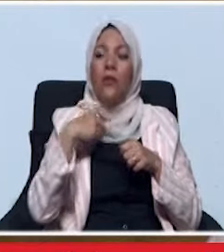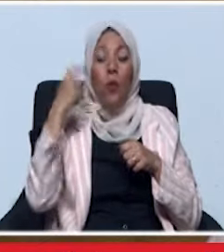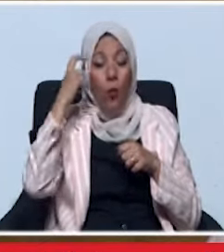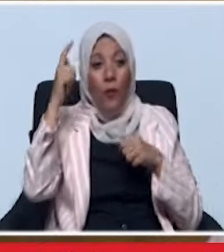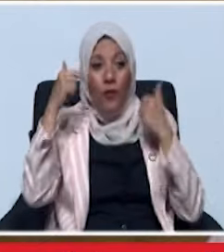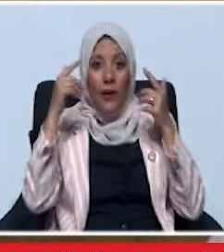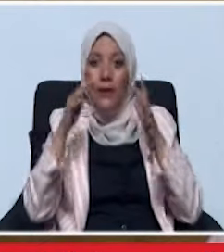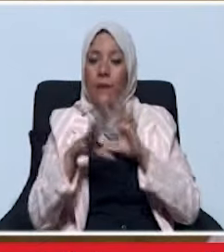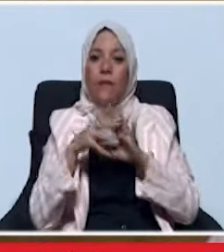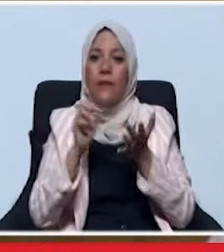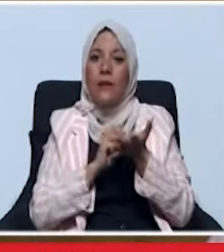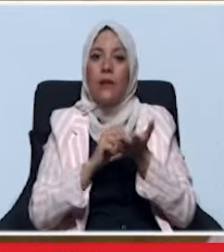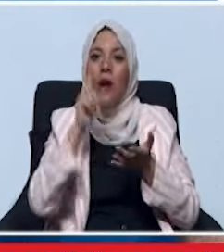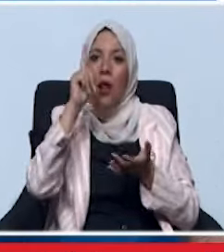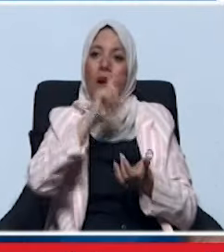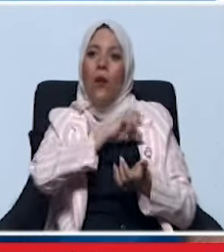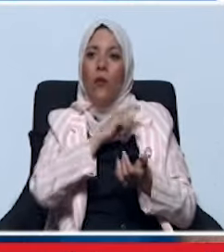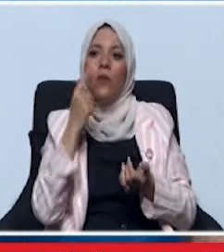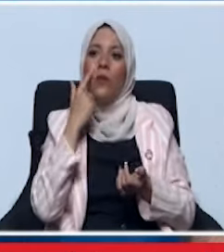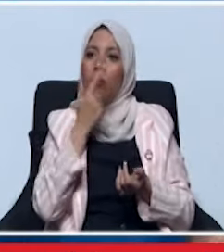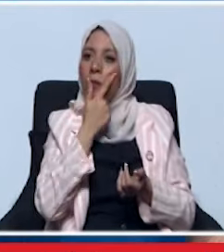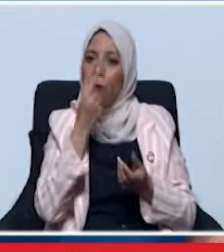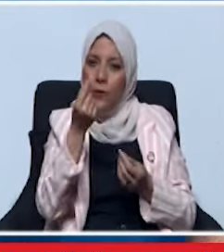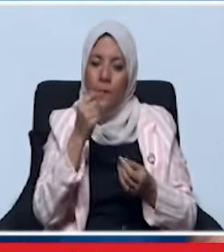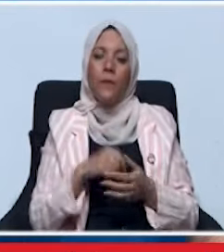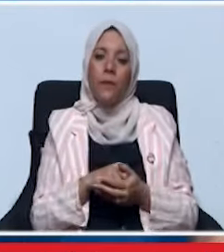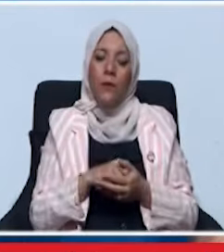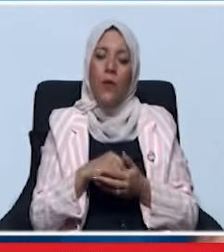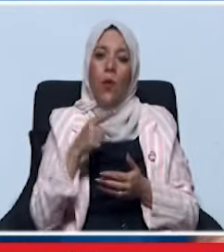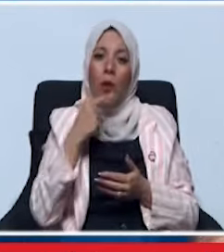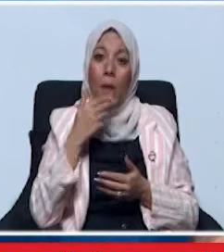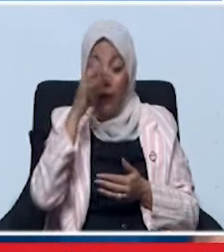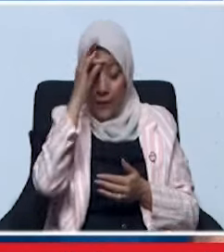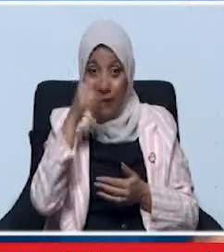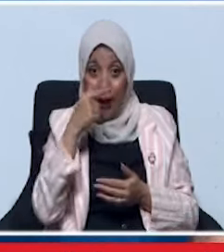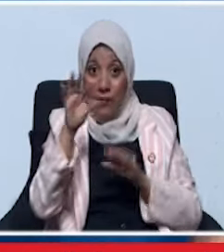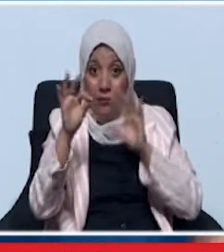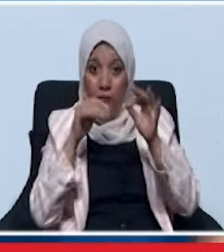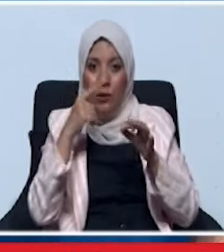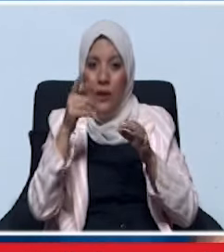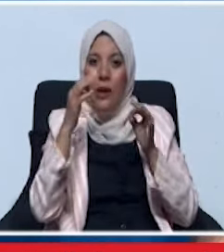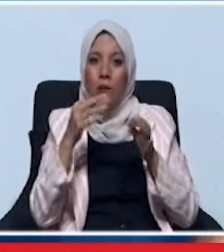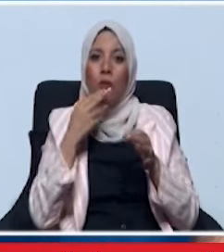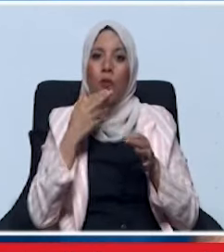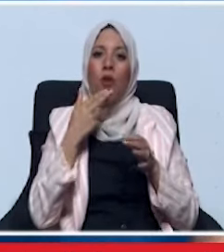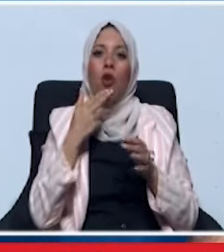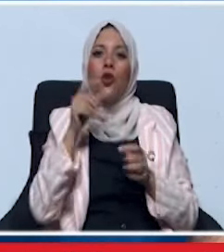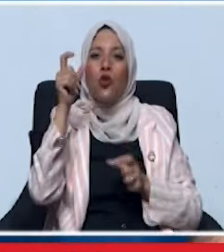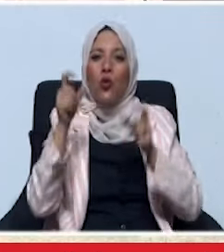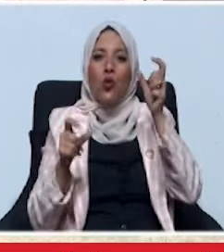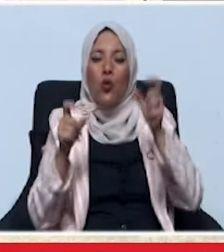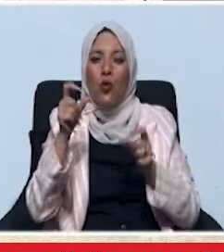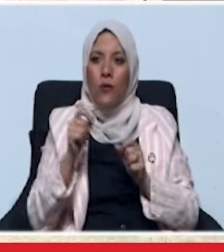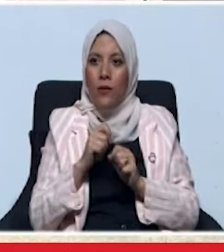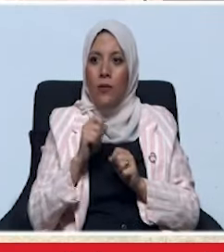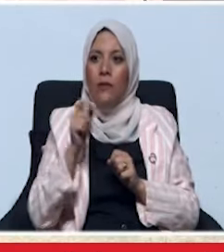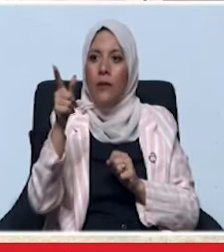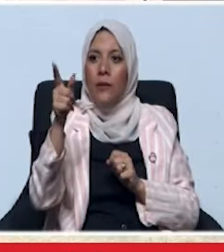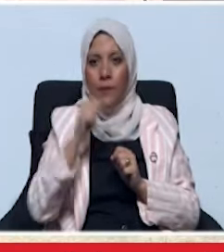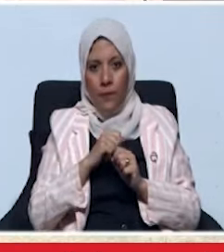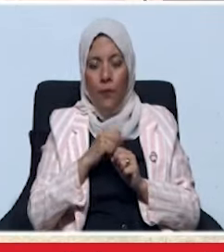مع الاستاذ صلاح السعدني الله يرحمه؟ بص صلاح السعدني ده لما تتكلم عنه يبقى احنا بنتكلم عن شخصيه قلما الزمان يجد